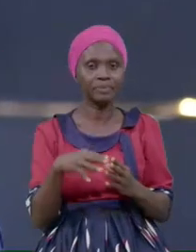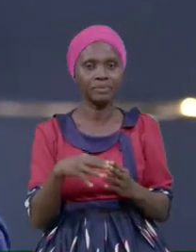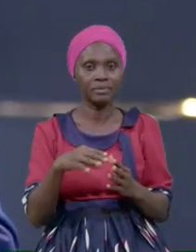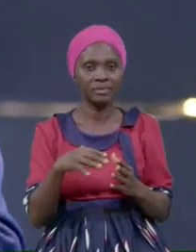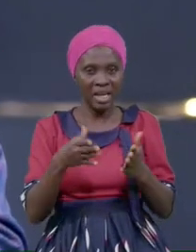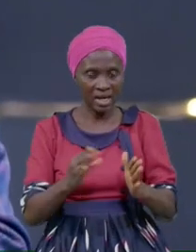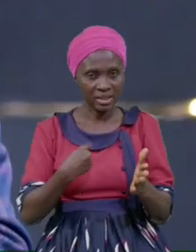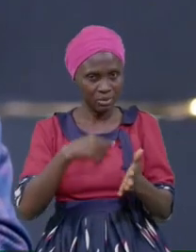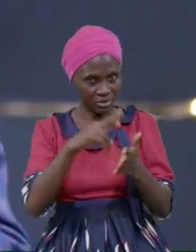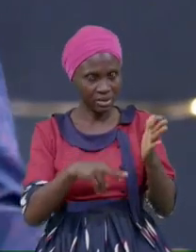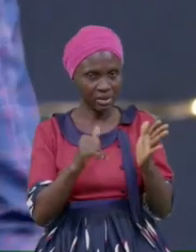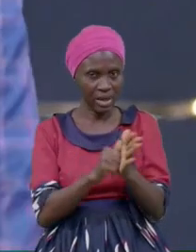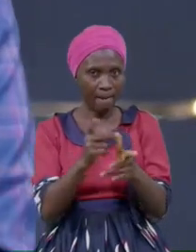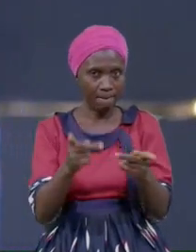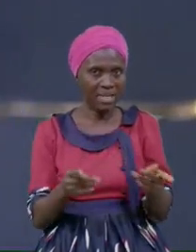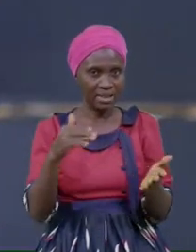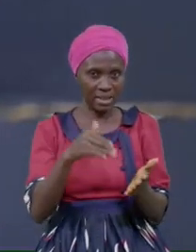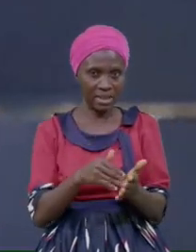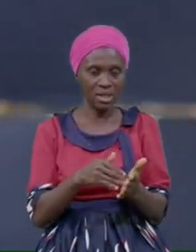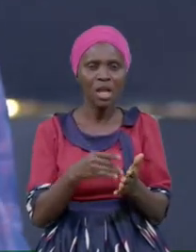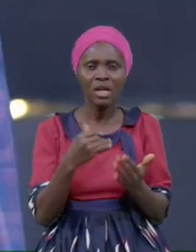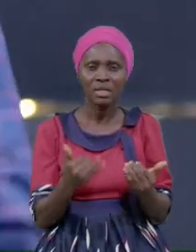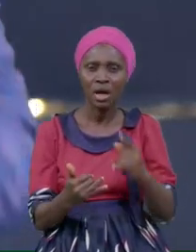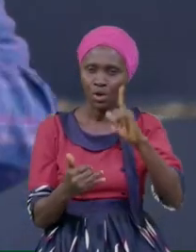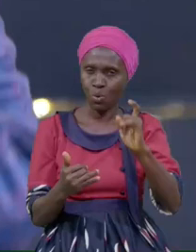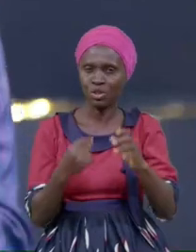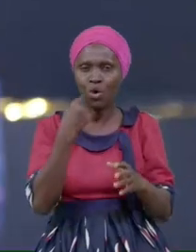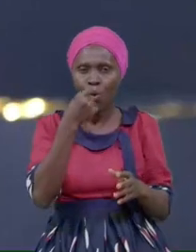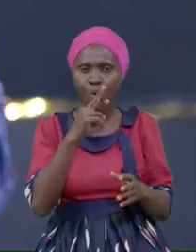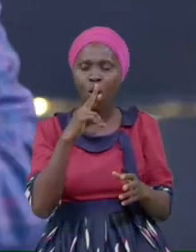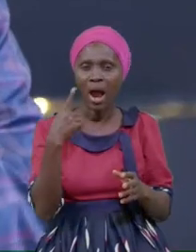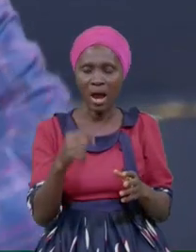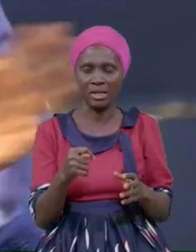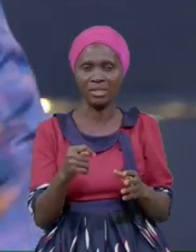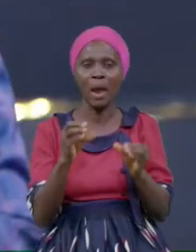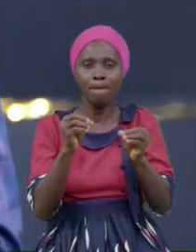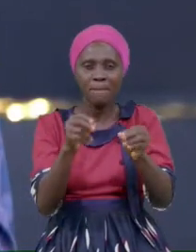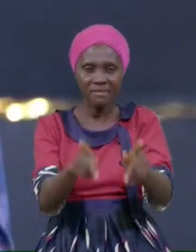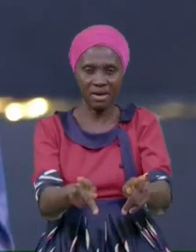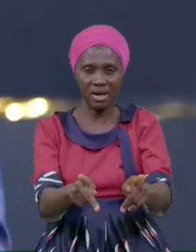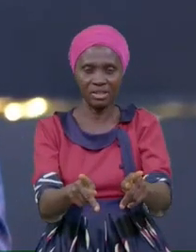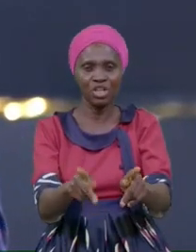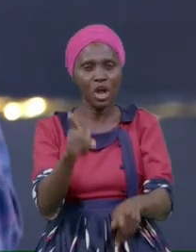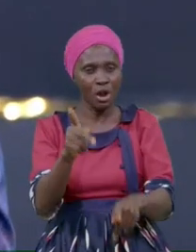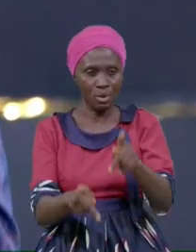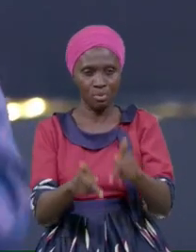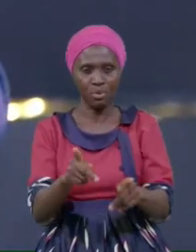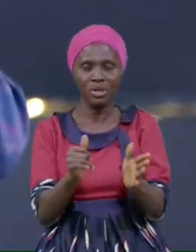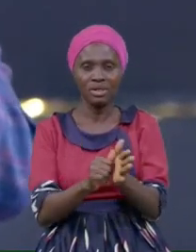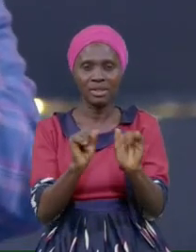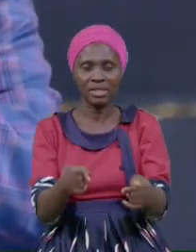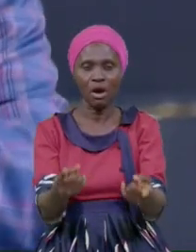Qui sont les participants privilégiés? Qui sont ceux-là qui peuvent venir? Est-ce qu'il y a des gens qui